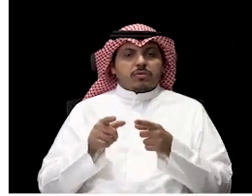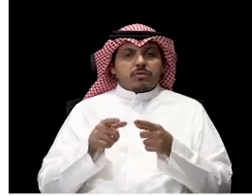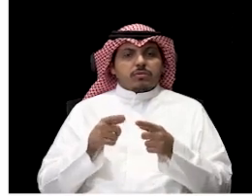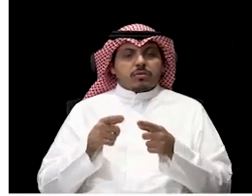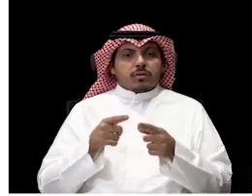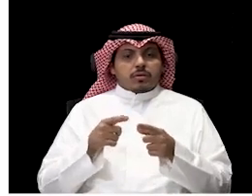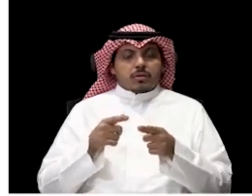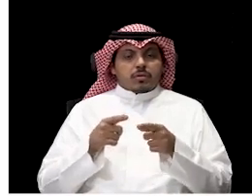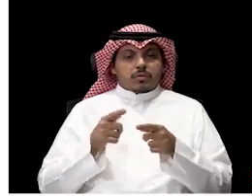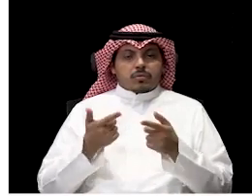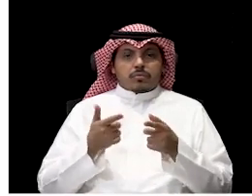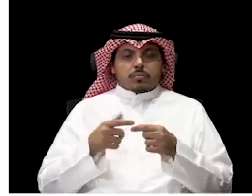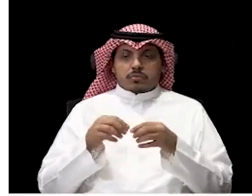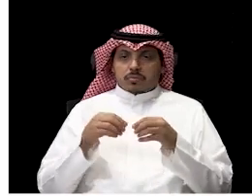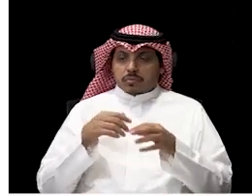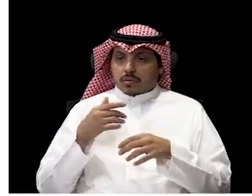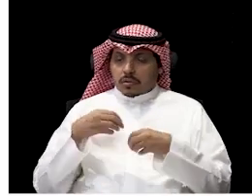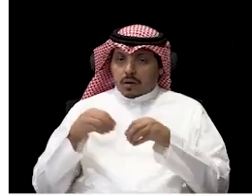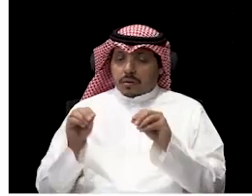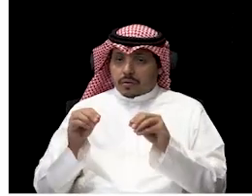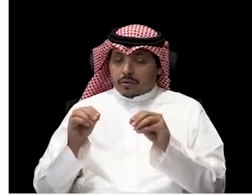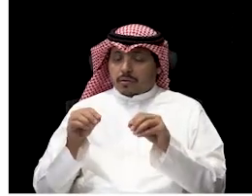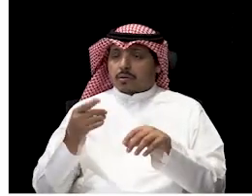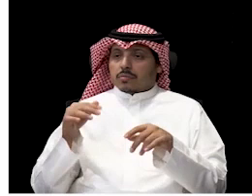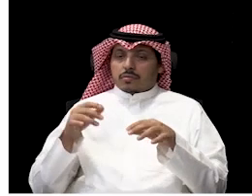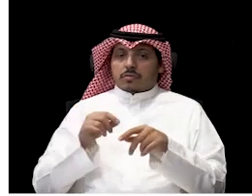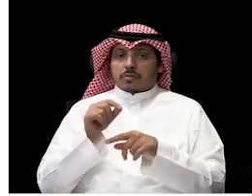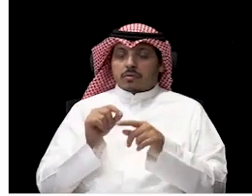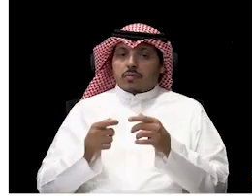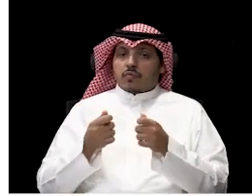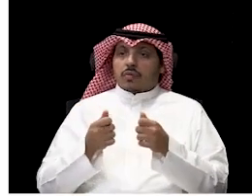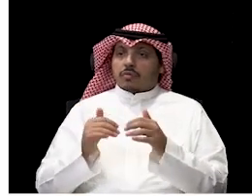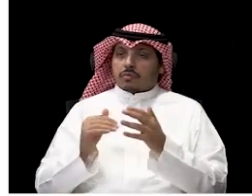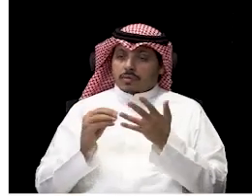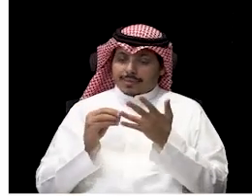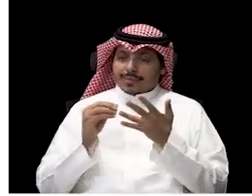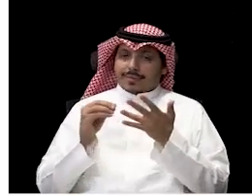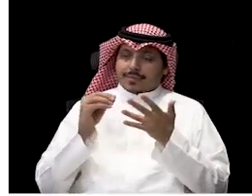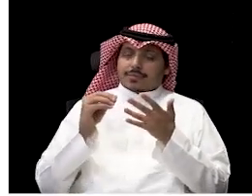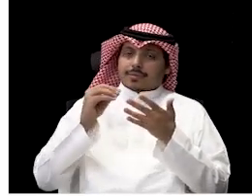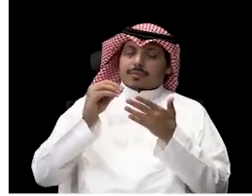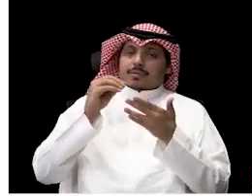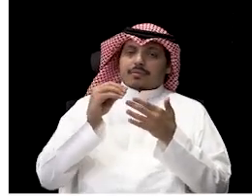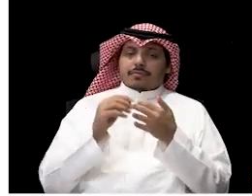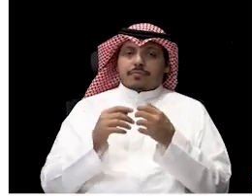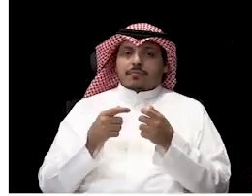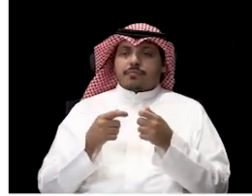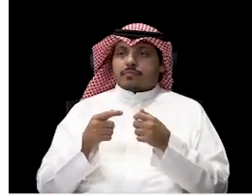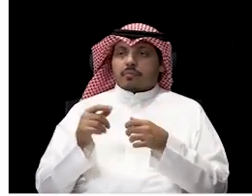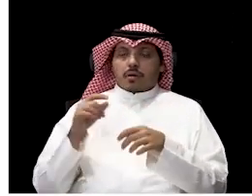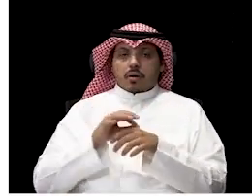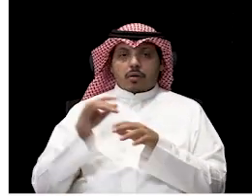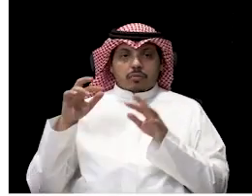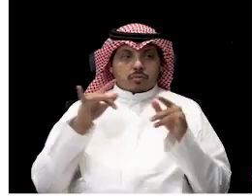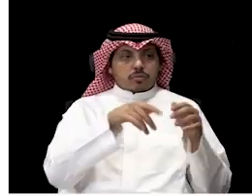حركة العرض والطلب، وهو يعني زيادة الأسعار تصاعديا بسبب الطلب الذي يزيد